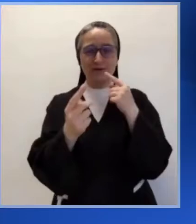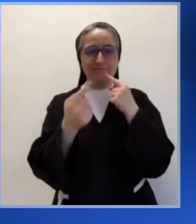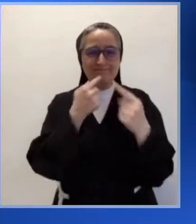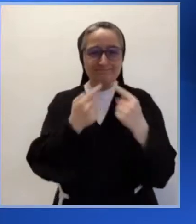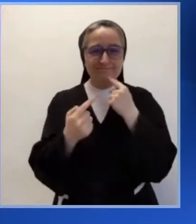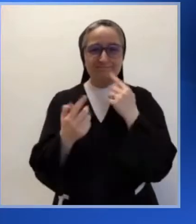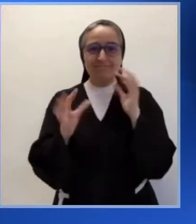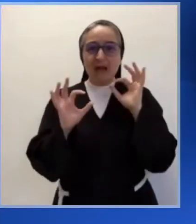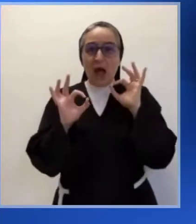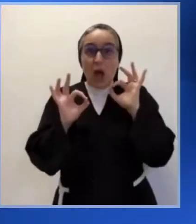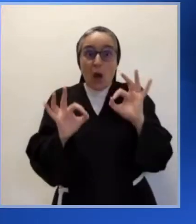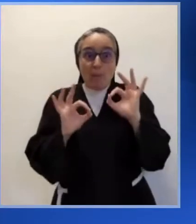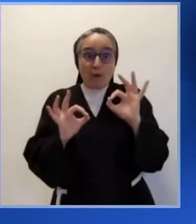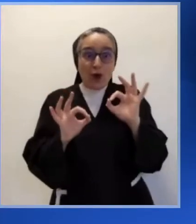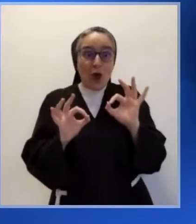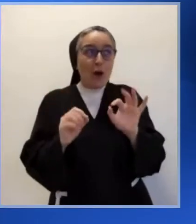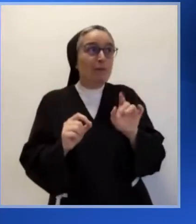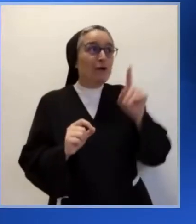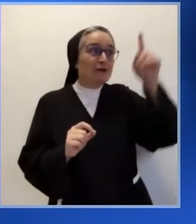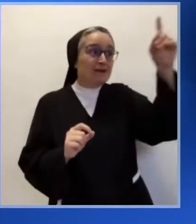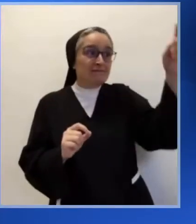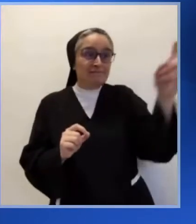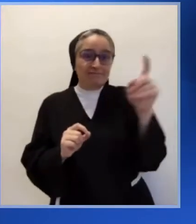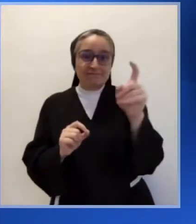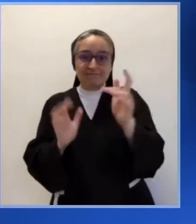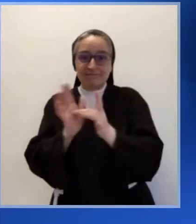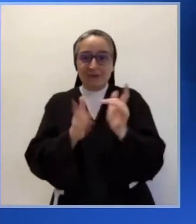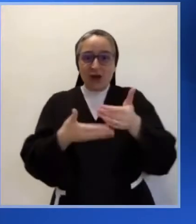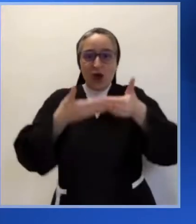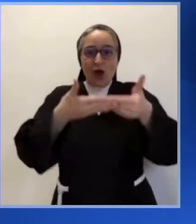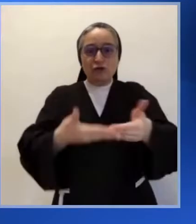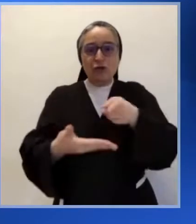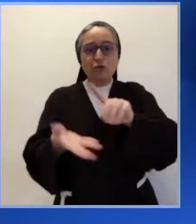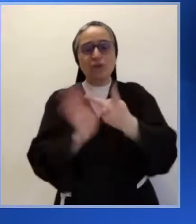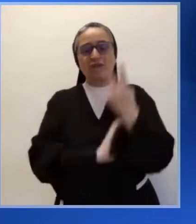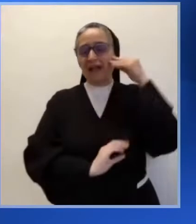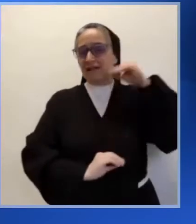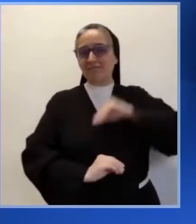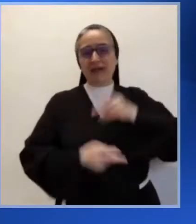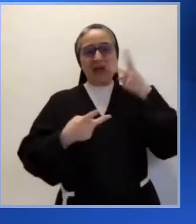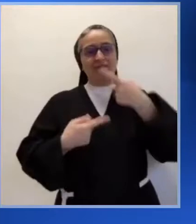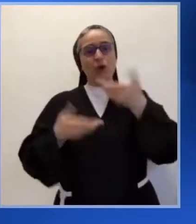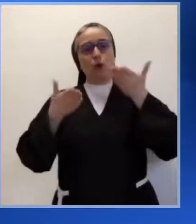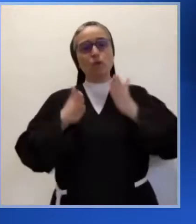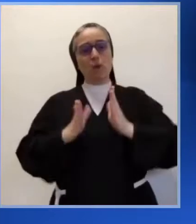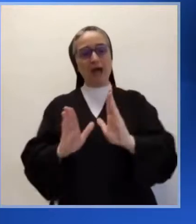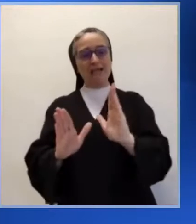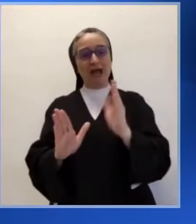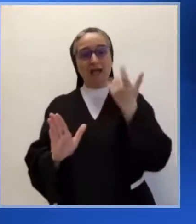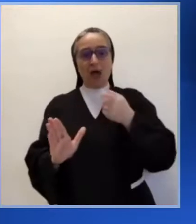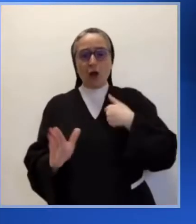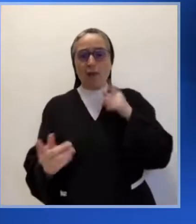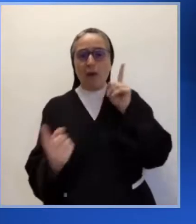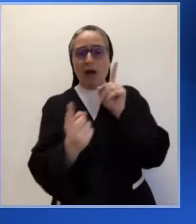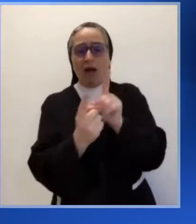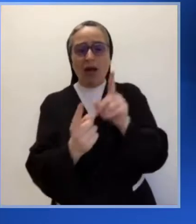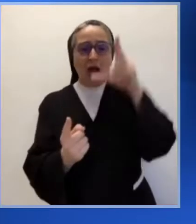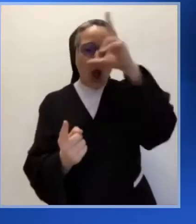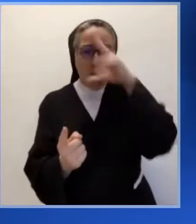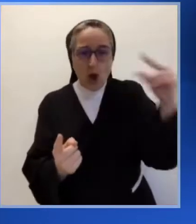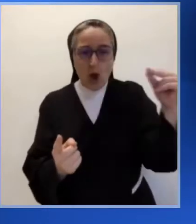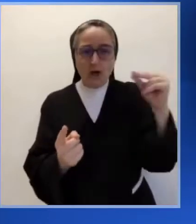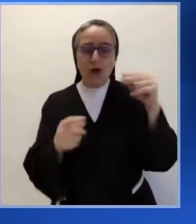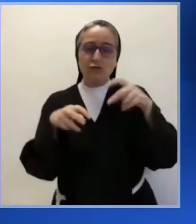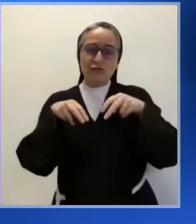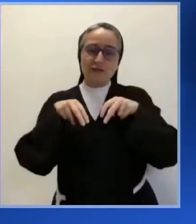Lui stesso ha incarnato in se stesso questa via, perché noi possiamo conoscerla e percorrerla